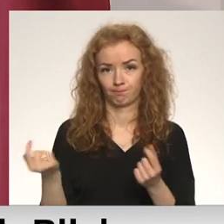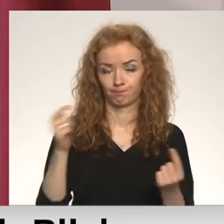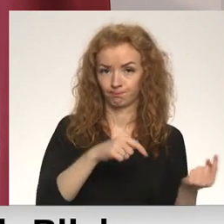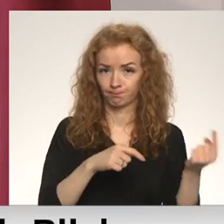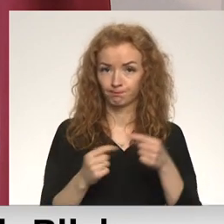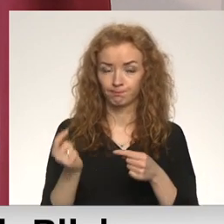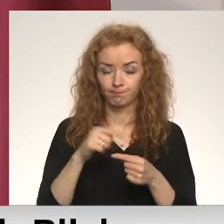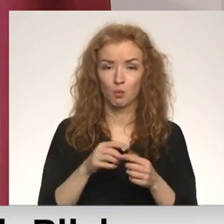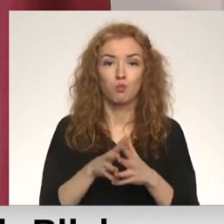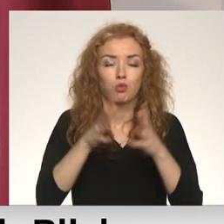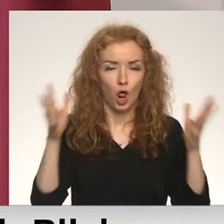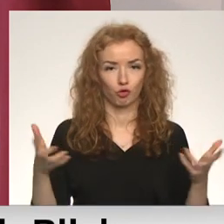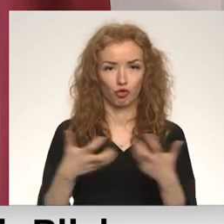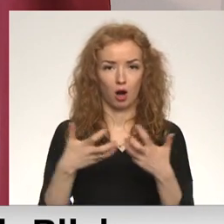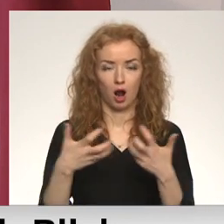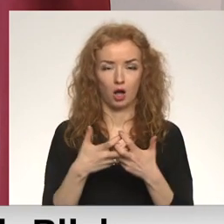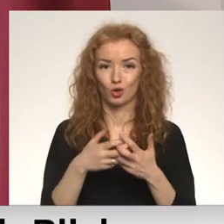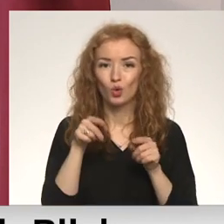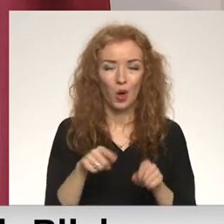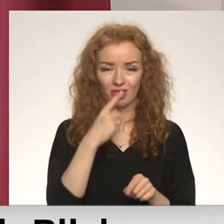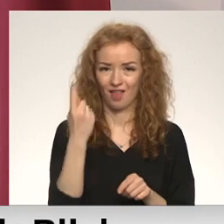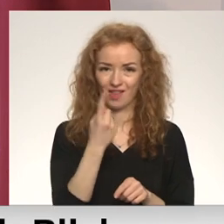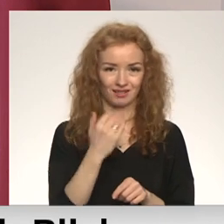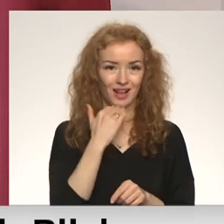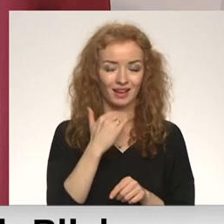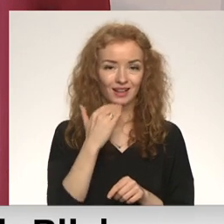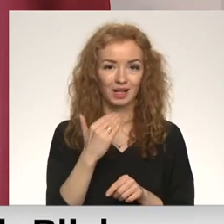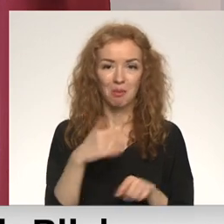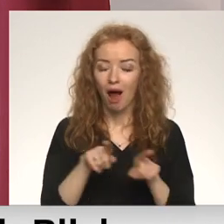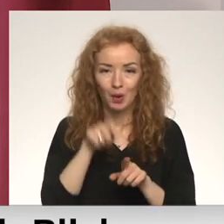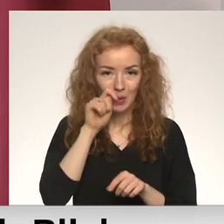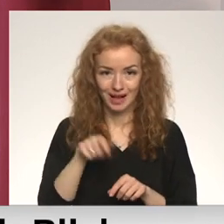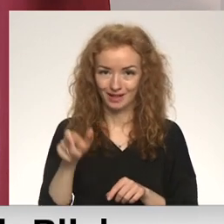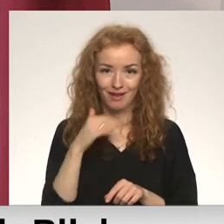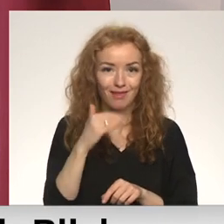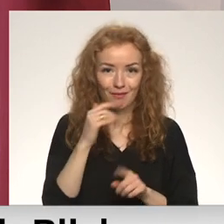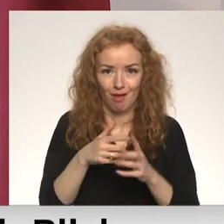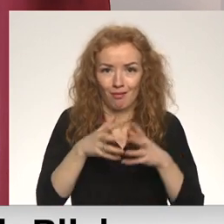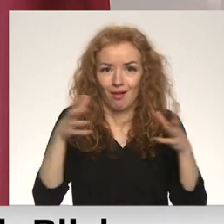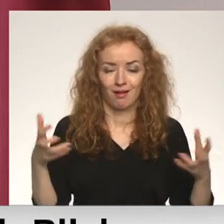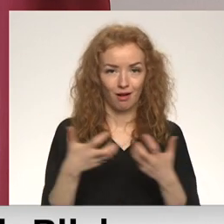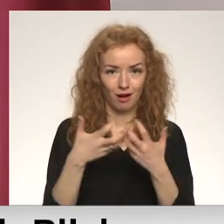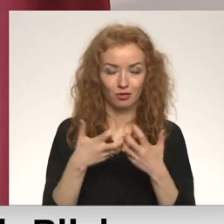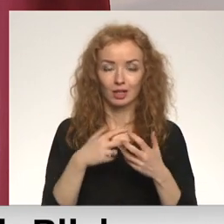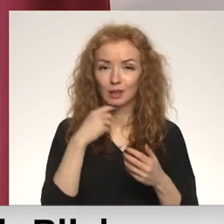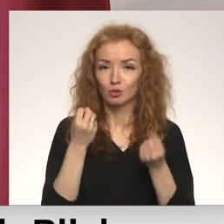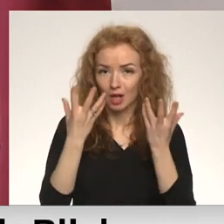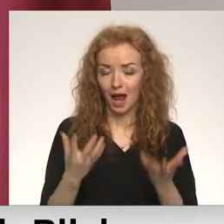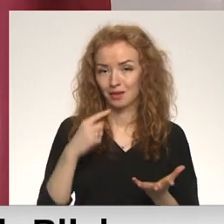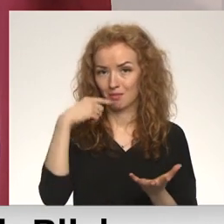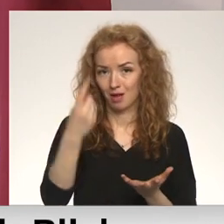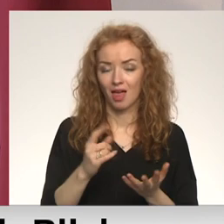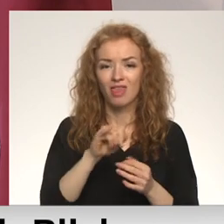daudz plašāks. Un tajā nav ieinteresēts neviens. Un tajā skaitā Ukrainas cilvēki. Es gribu vēlreiz skaidri uzsvērt, ka